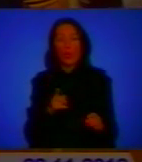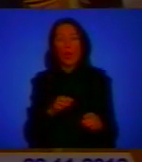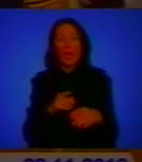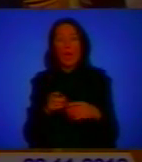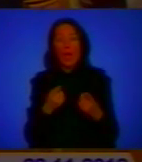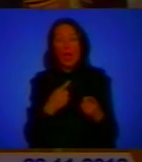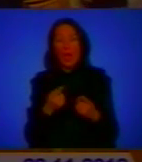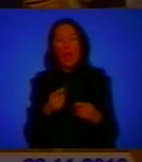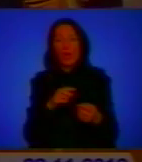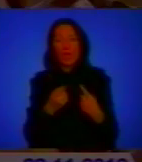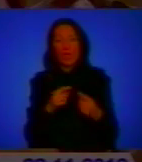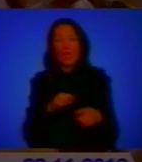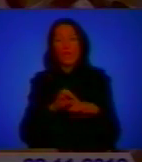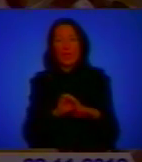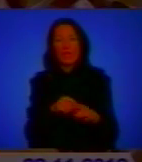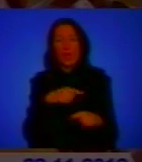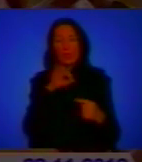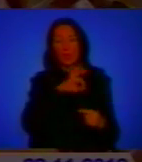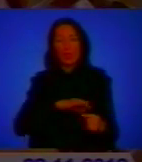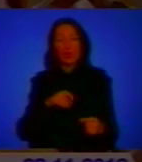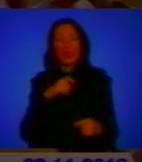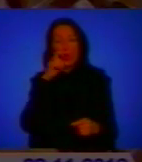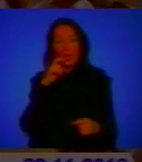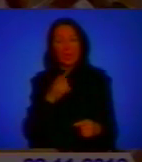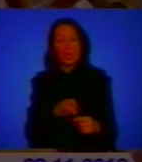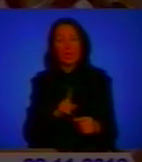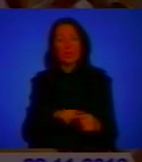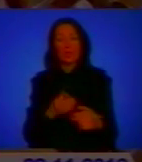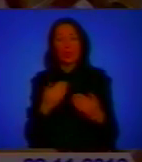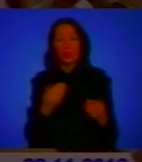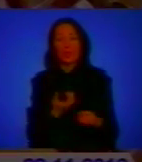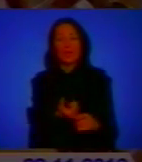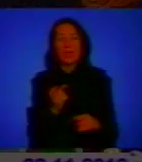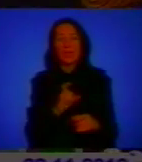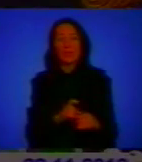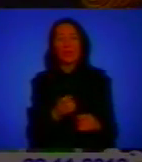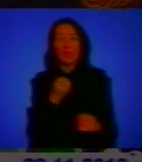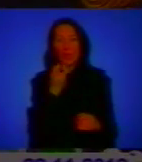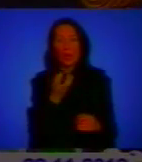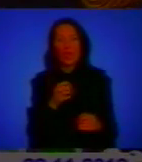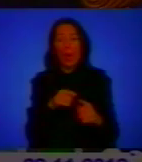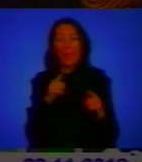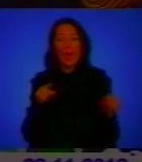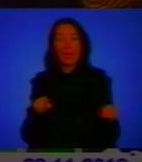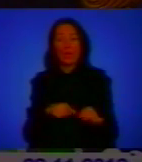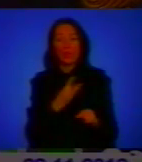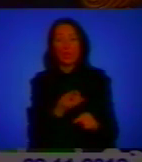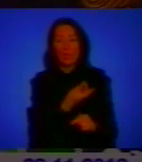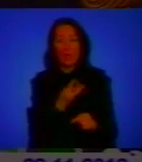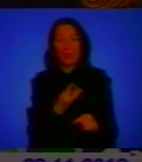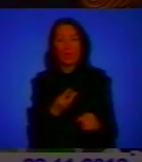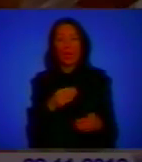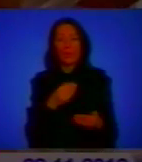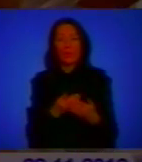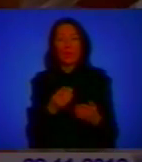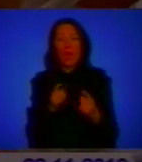бізнесу в Україні. Зокрема, це стосується найбільш ліберального у Східній Європі пакету інвестиційних стимулів, податкового кодексу європейського зразка та реформи